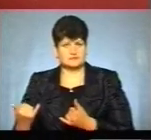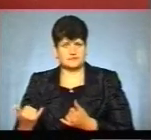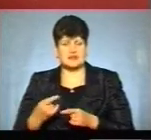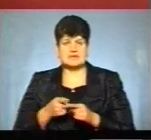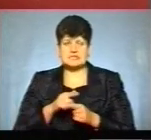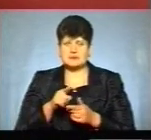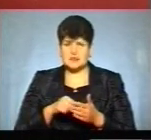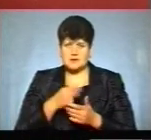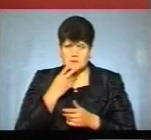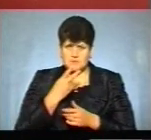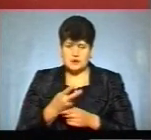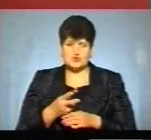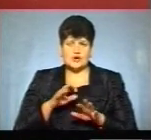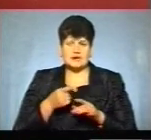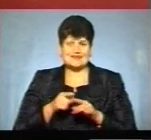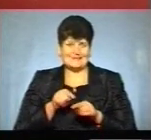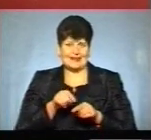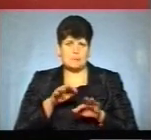І ми бачимо, що такі марші,